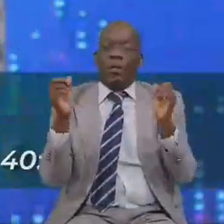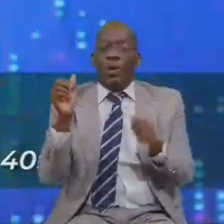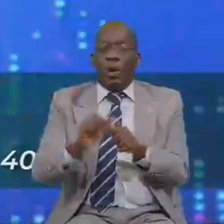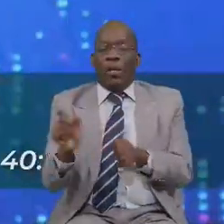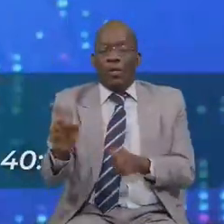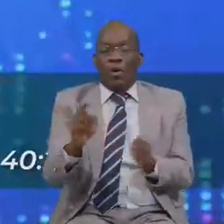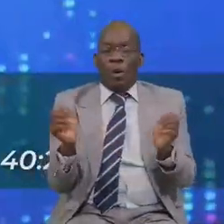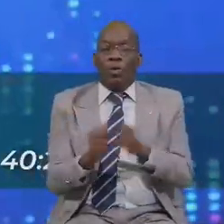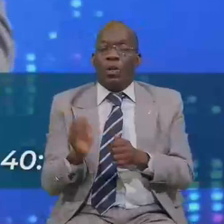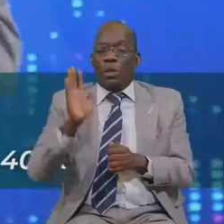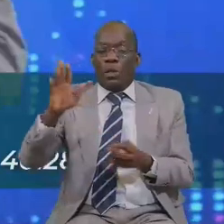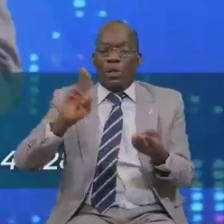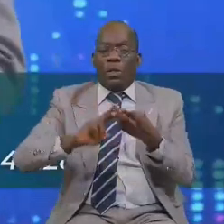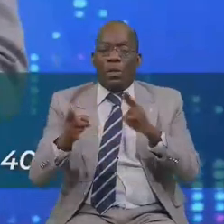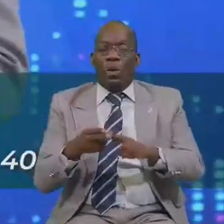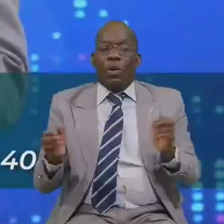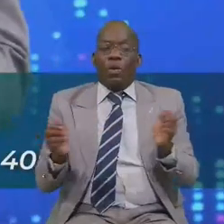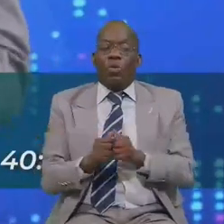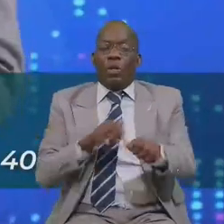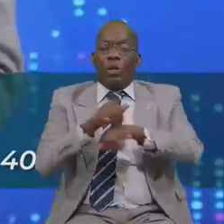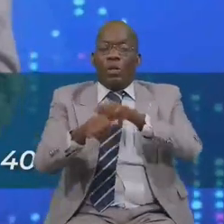Psaume 12.